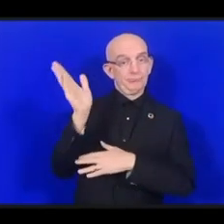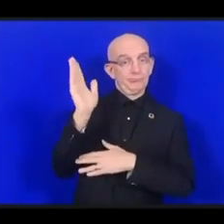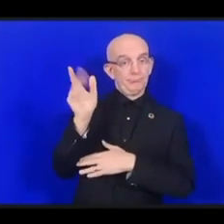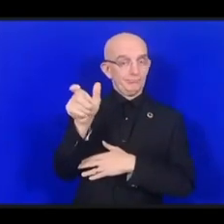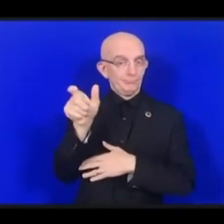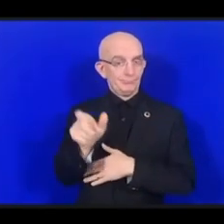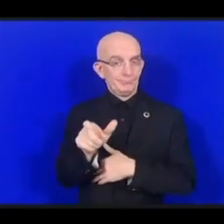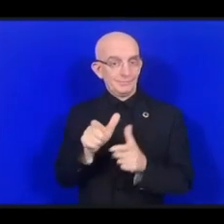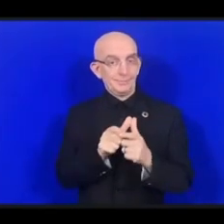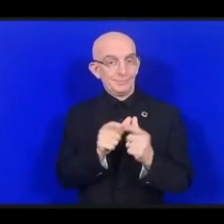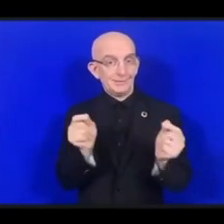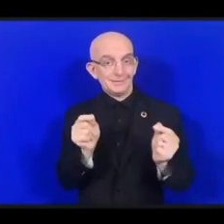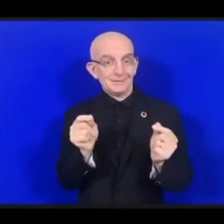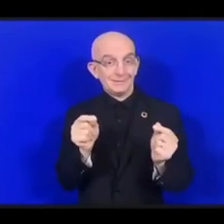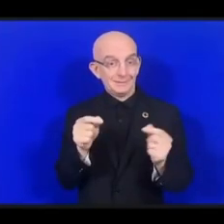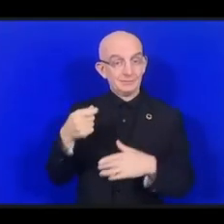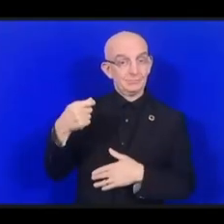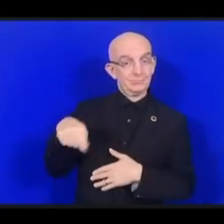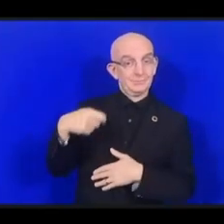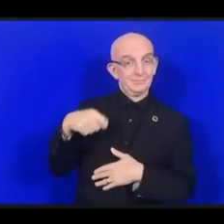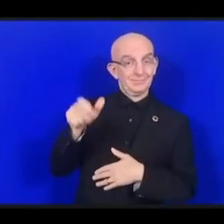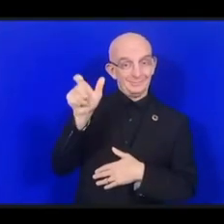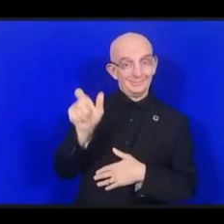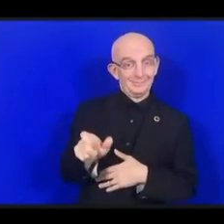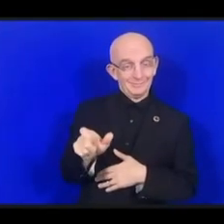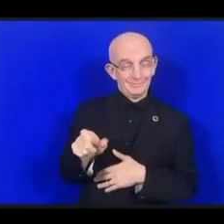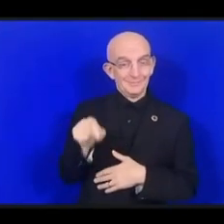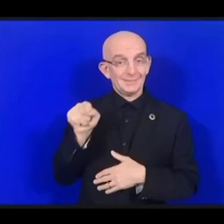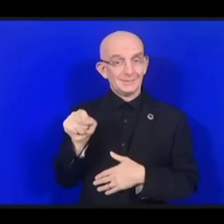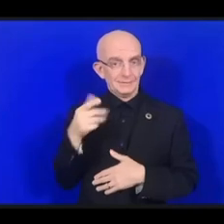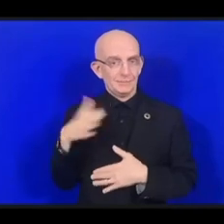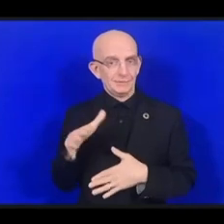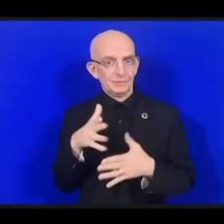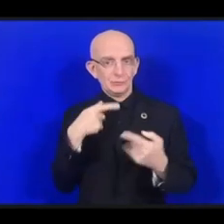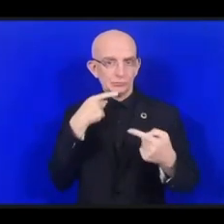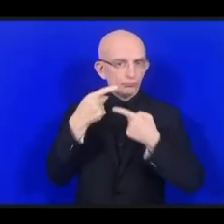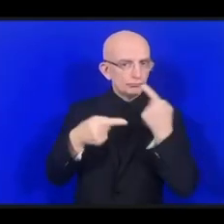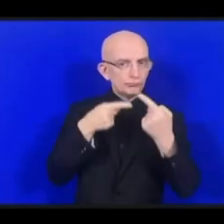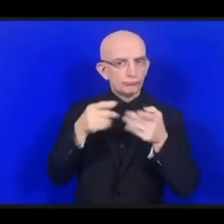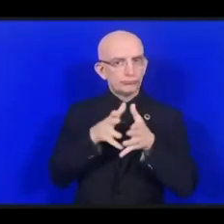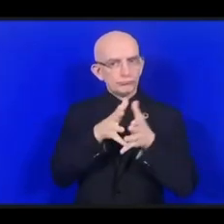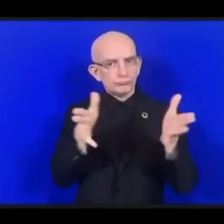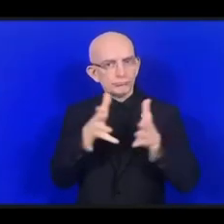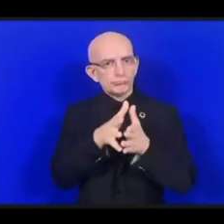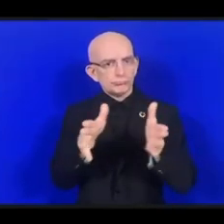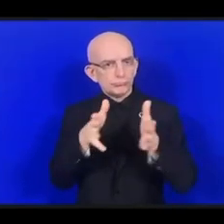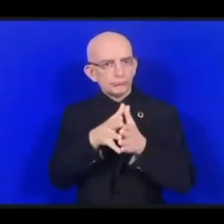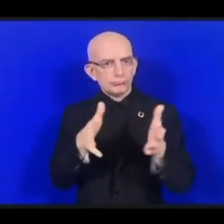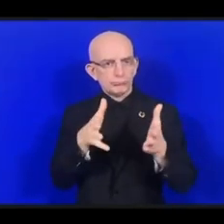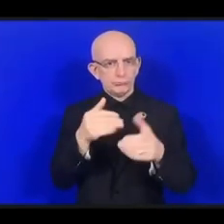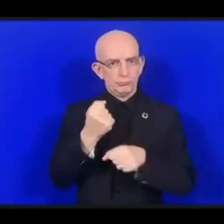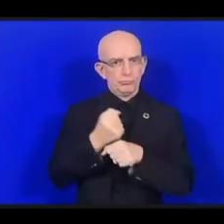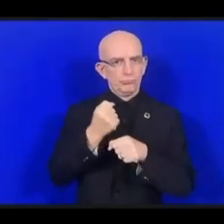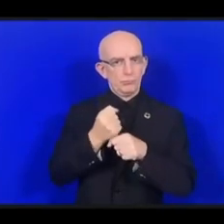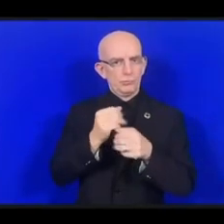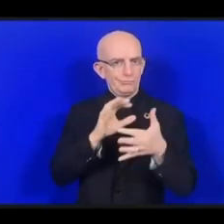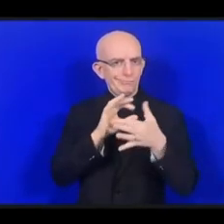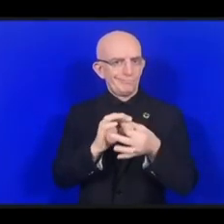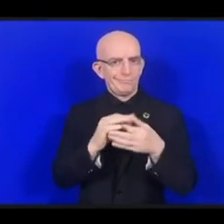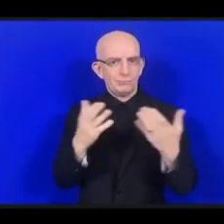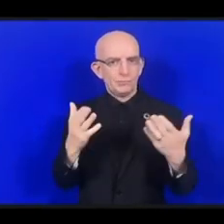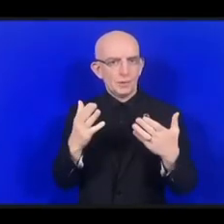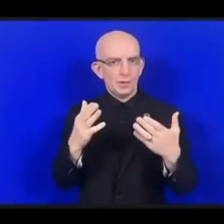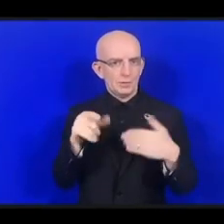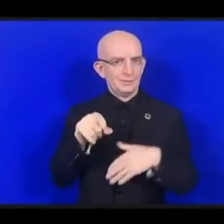perspectives mises en place par les pays du G7 le processus sur l'intelligence artificielle